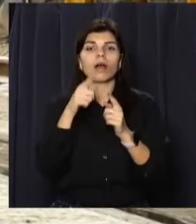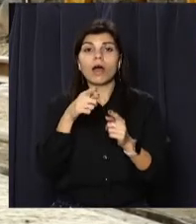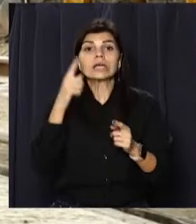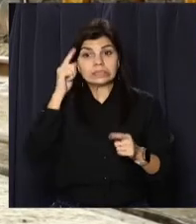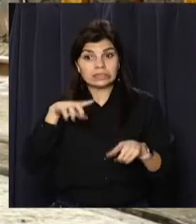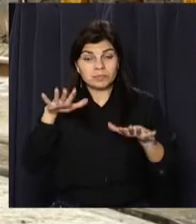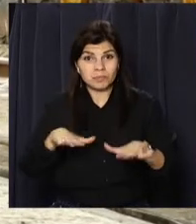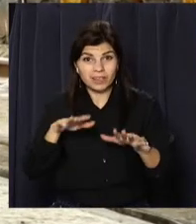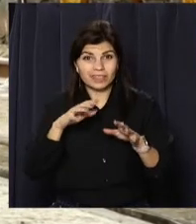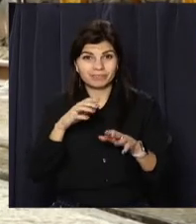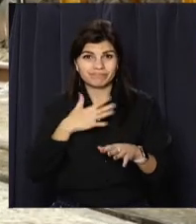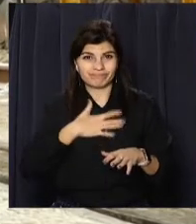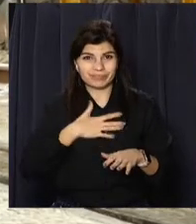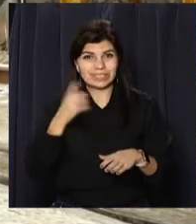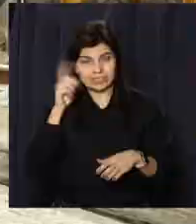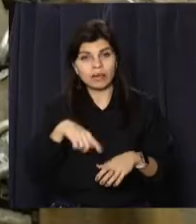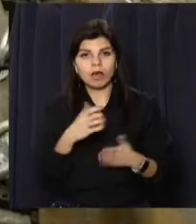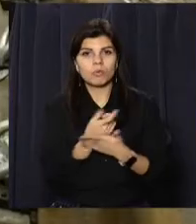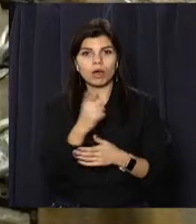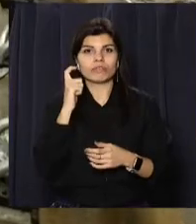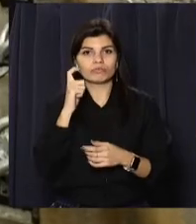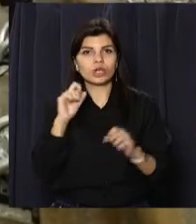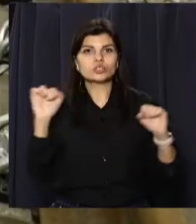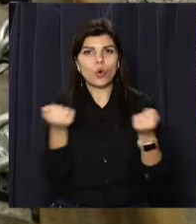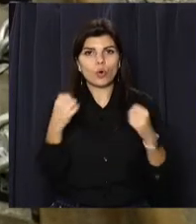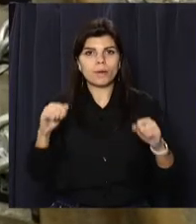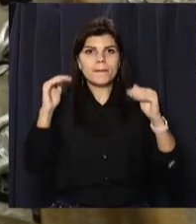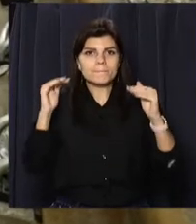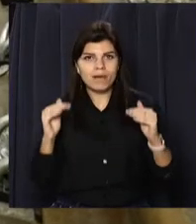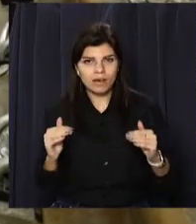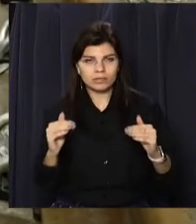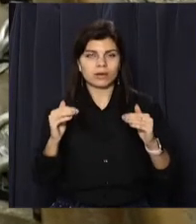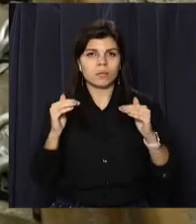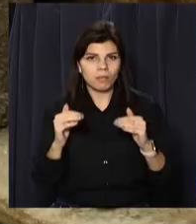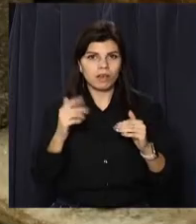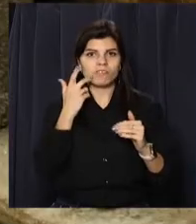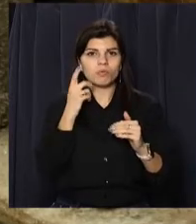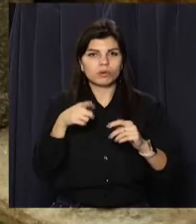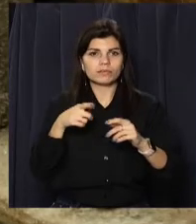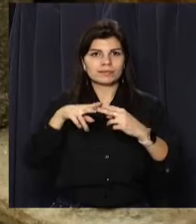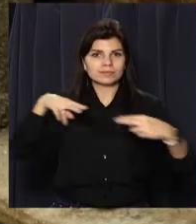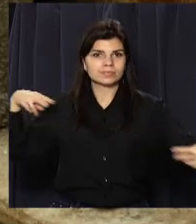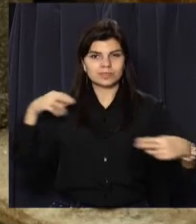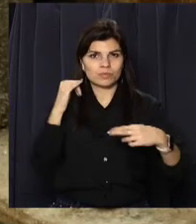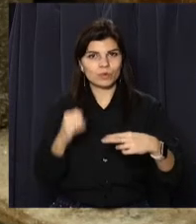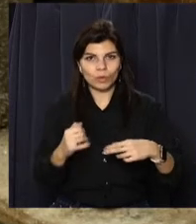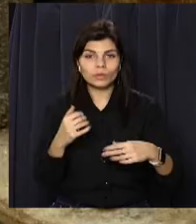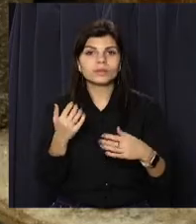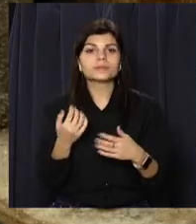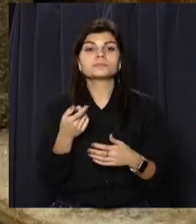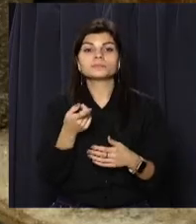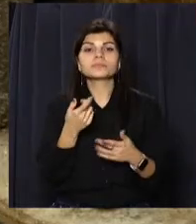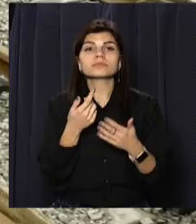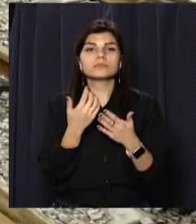цій ділянці. Передусім на першому етапі робіт тут замінять майже 2 кілометри колій, а також контактну мережу та